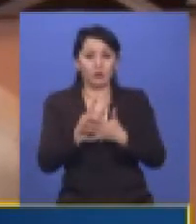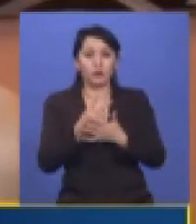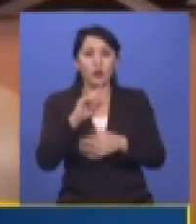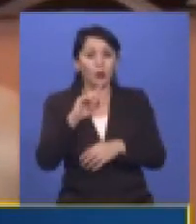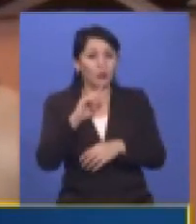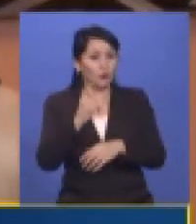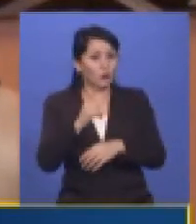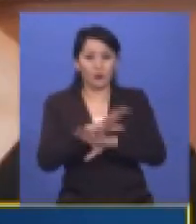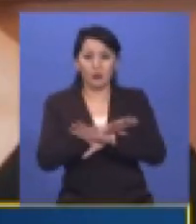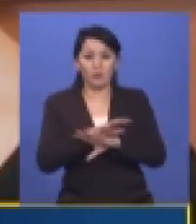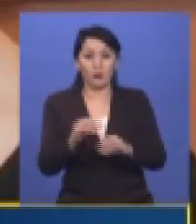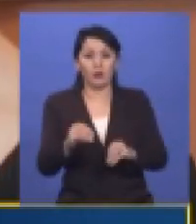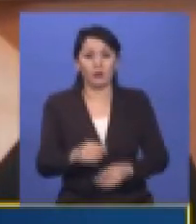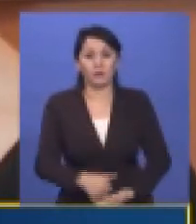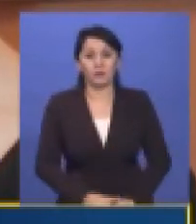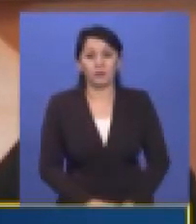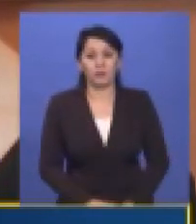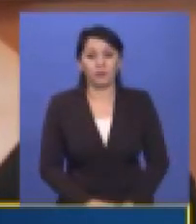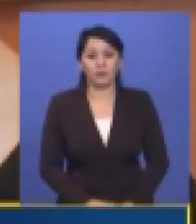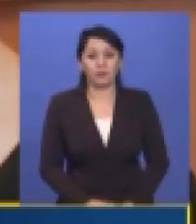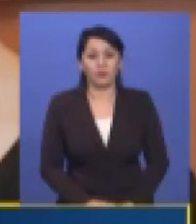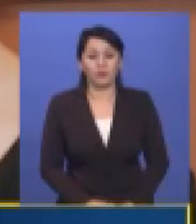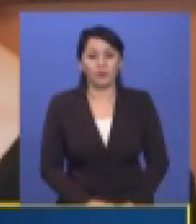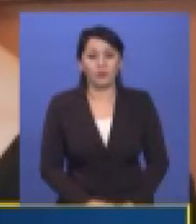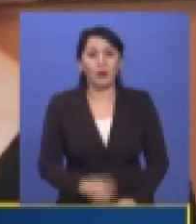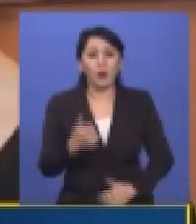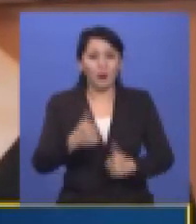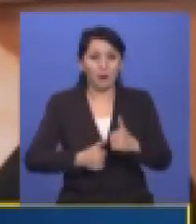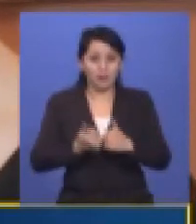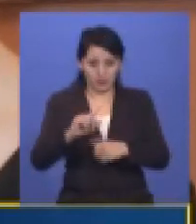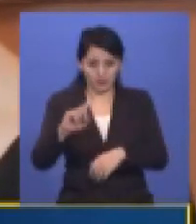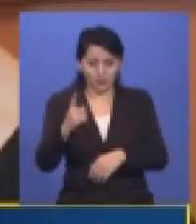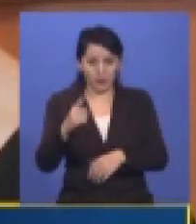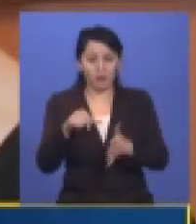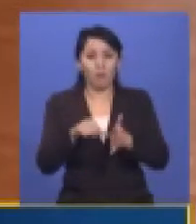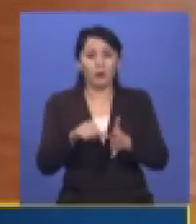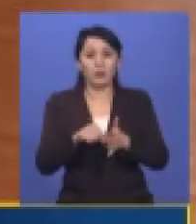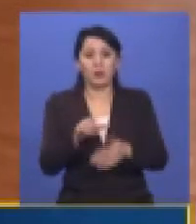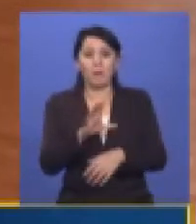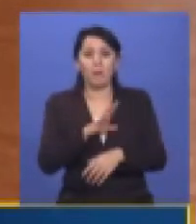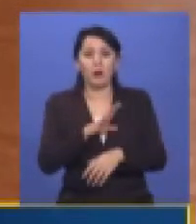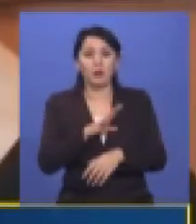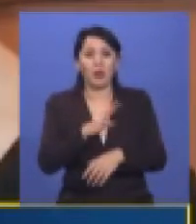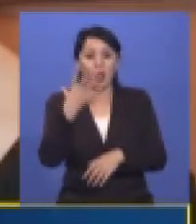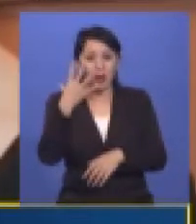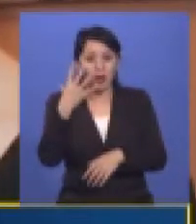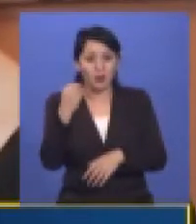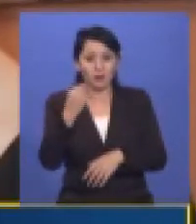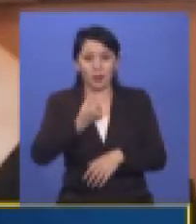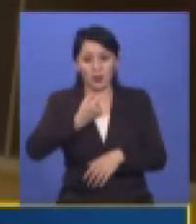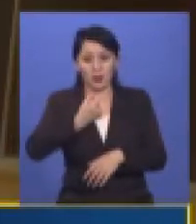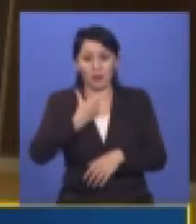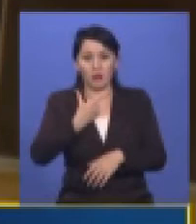қиын болған жоқ. Это мои были самые первые соревнования. Бұл менің ең алғашқы байқауға қатысуым. Байқауда Алматыда қатты